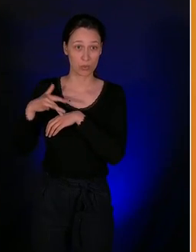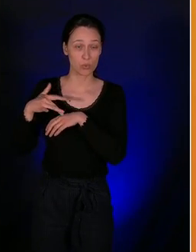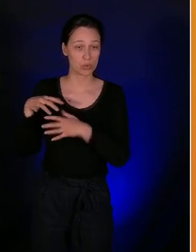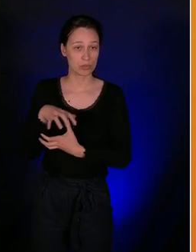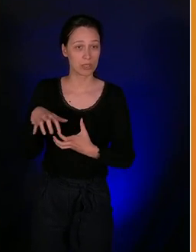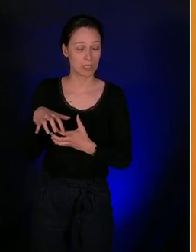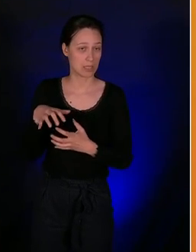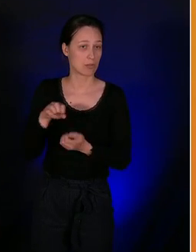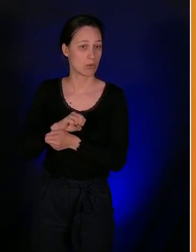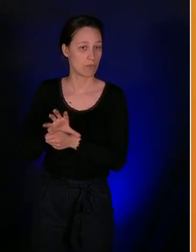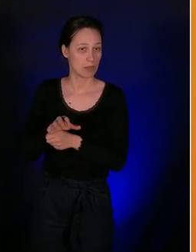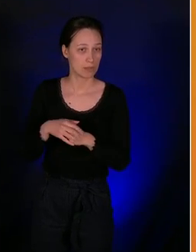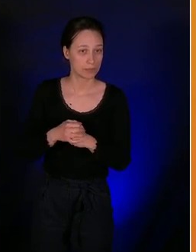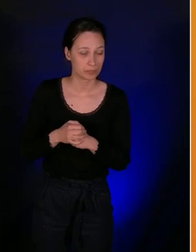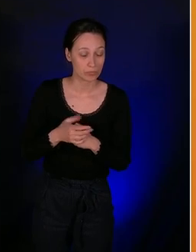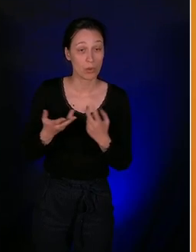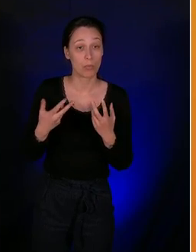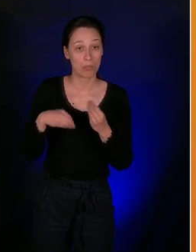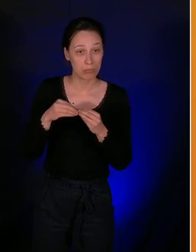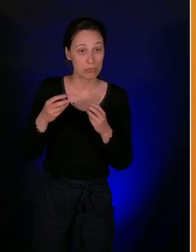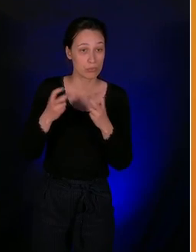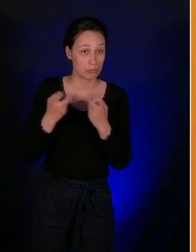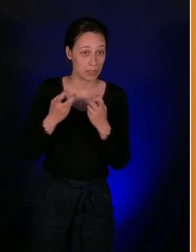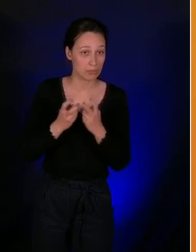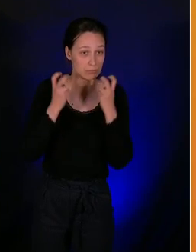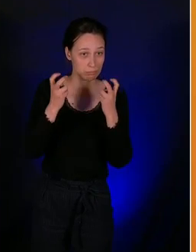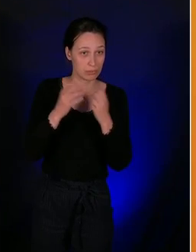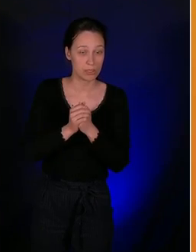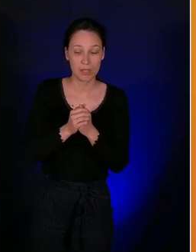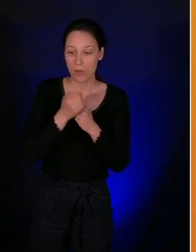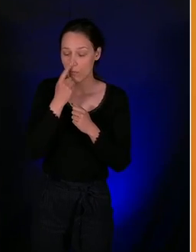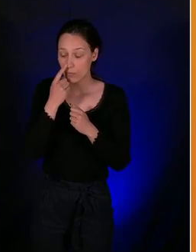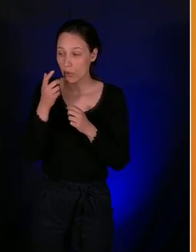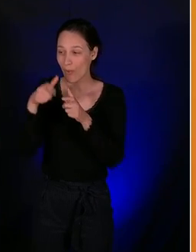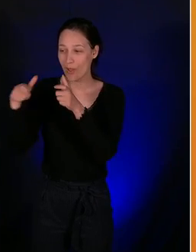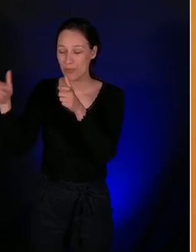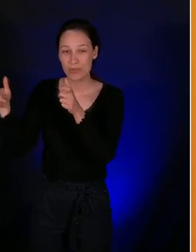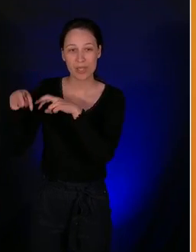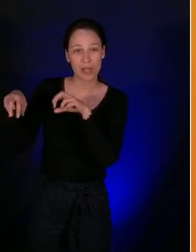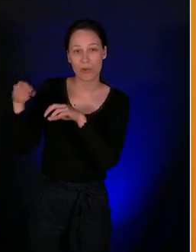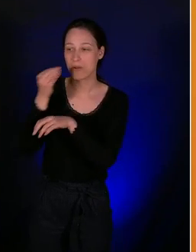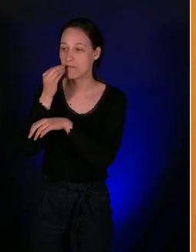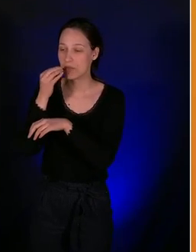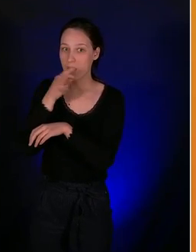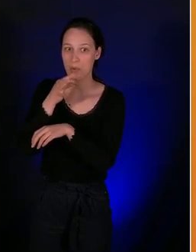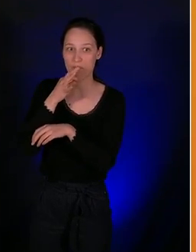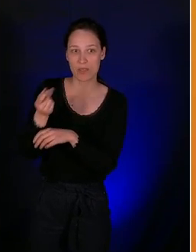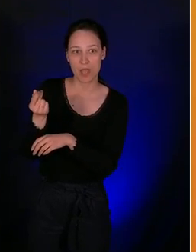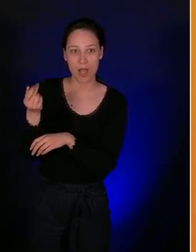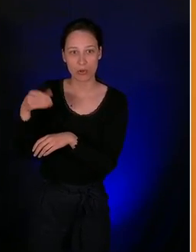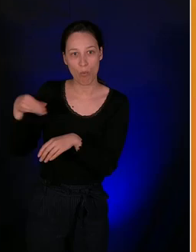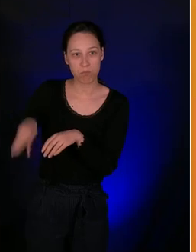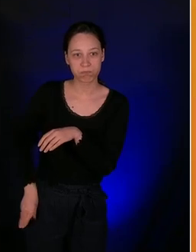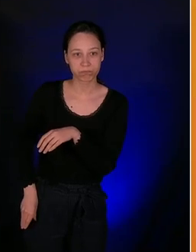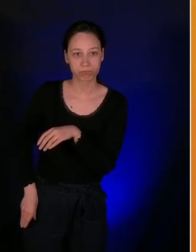L'oligopole agroalimentaire fait son beurre, sans barrière. Selon les statistiques officielles, le taux de marge des